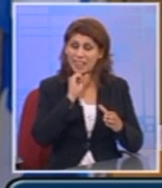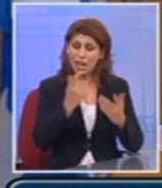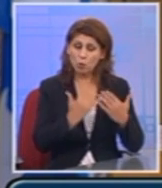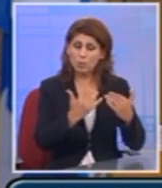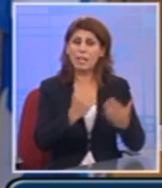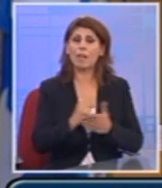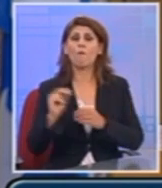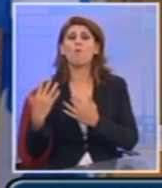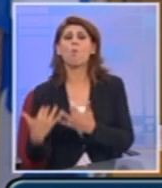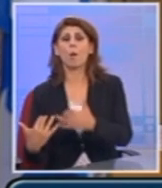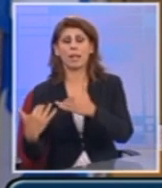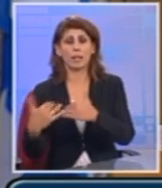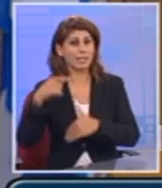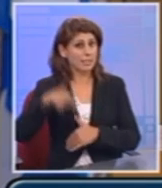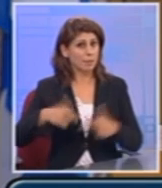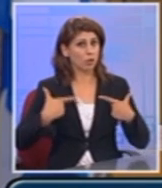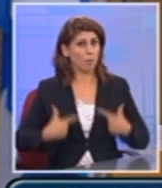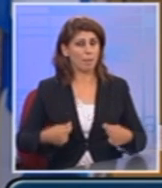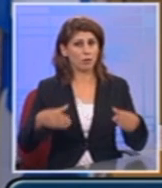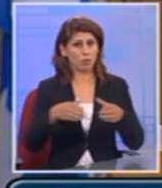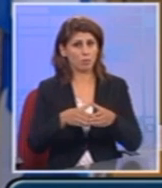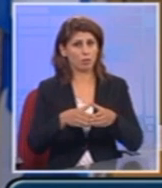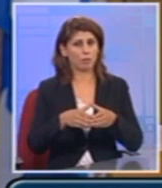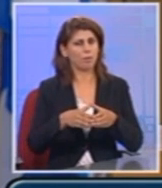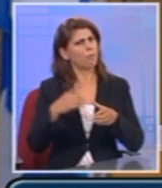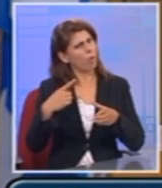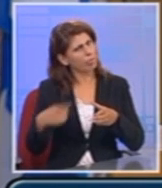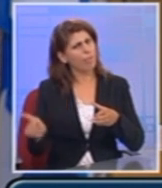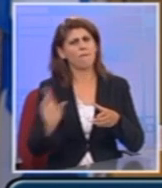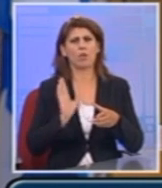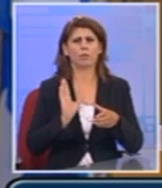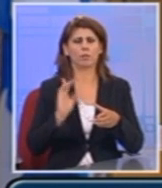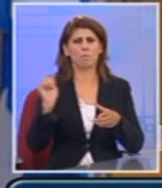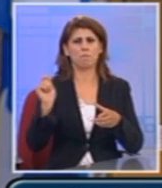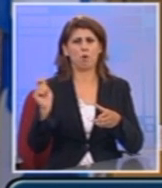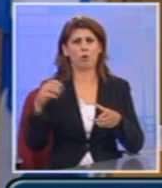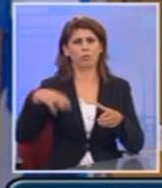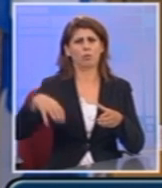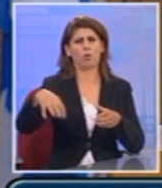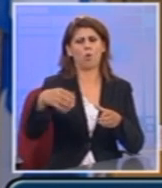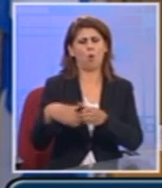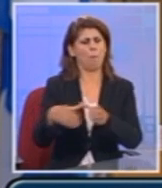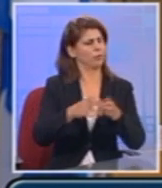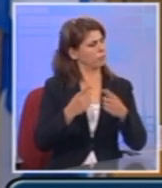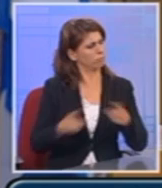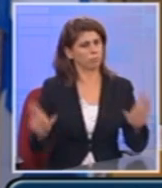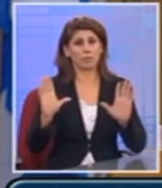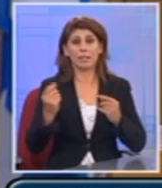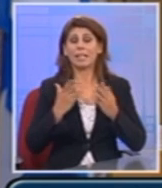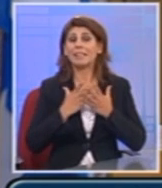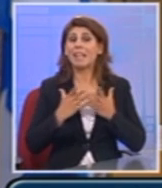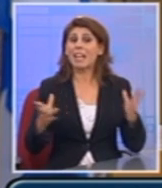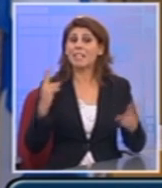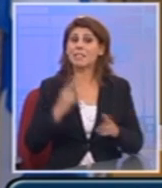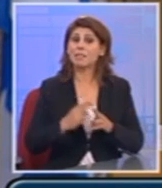σήμερα τον το μέλλος της επιτροπής από διαφορετικές πολιτικές παρατάξεις και νομίζω έχει τεράστια